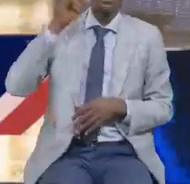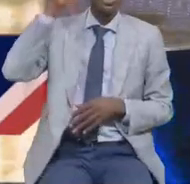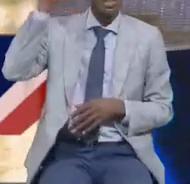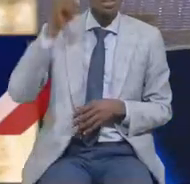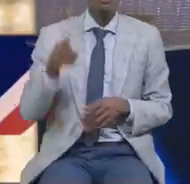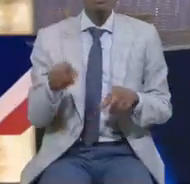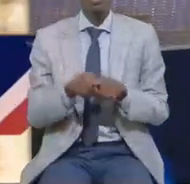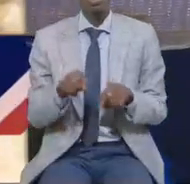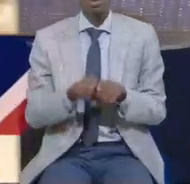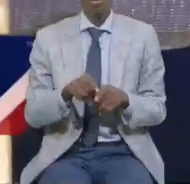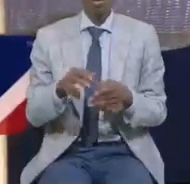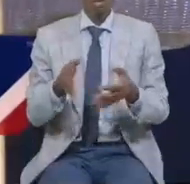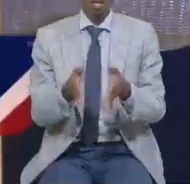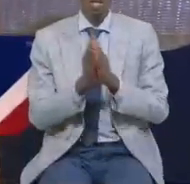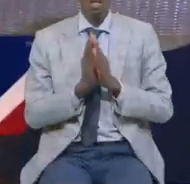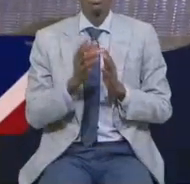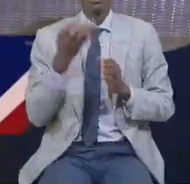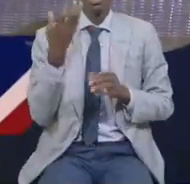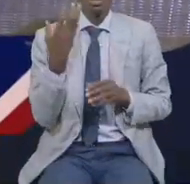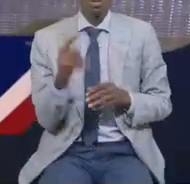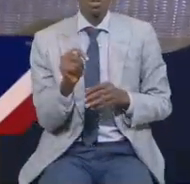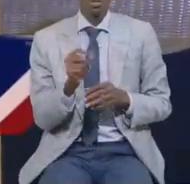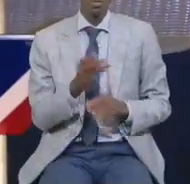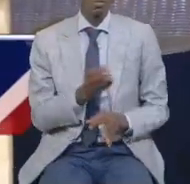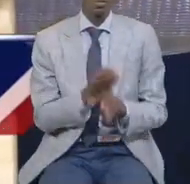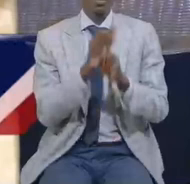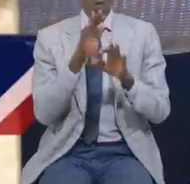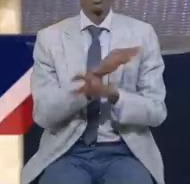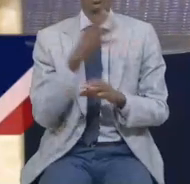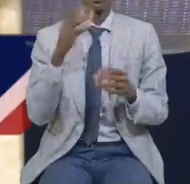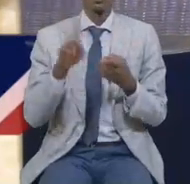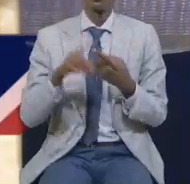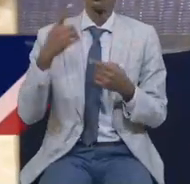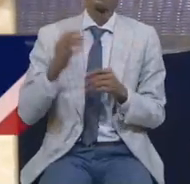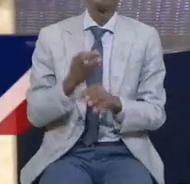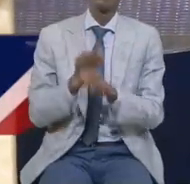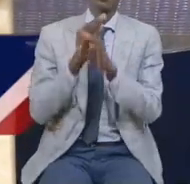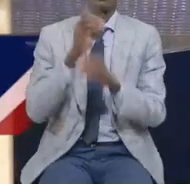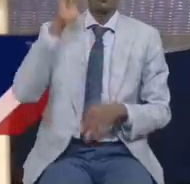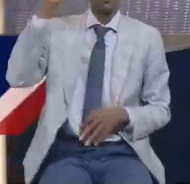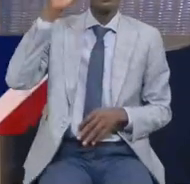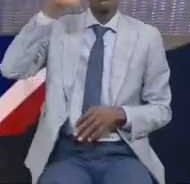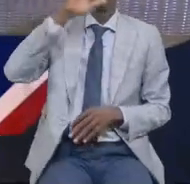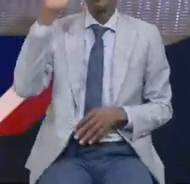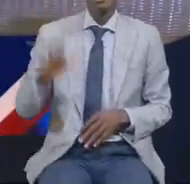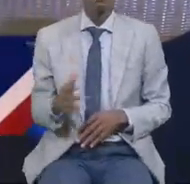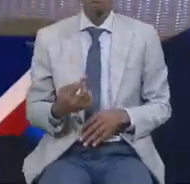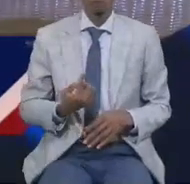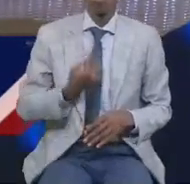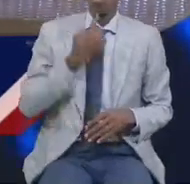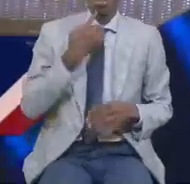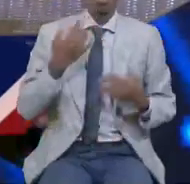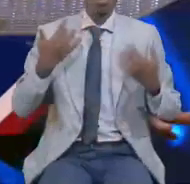Et en le servant, il désire et il mérite notre fidélité. Il ne nous déçoit